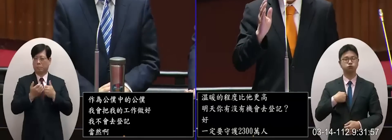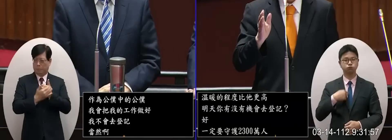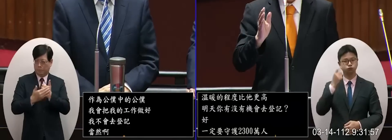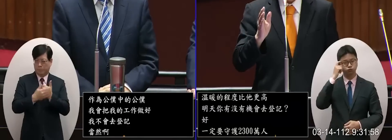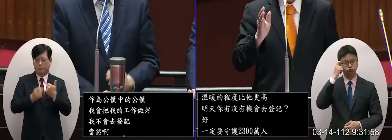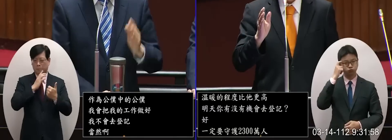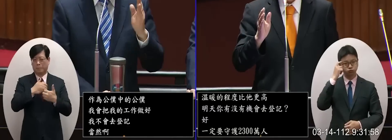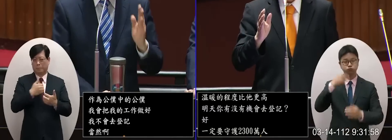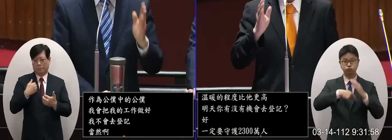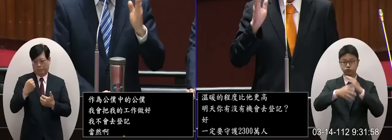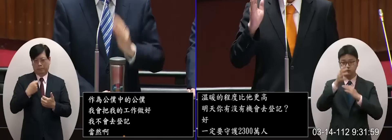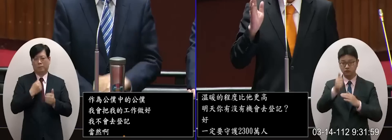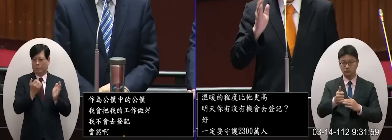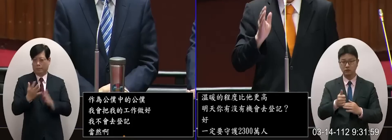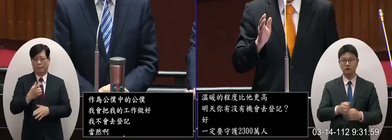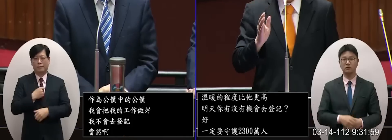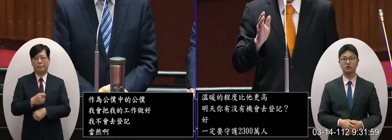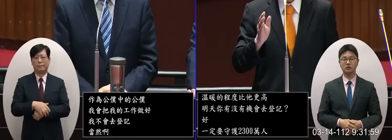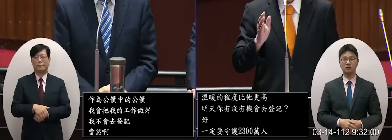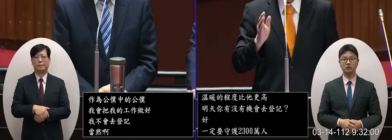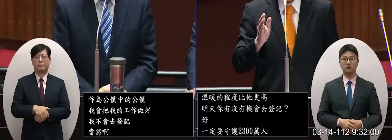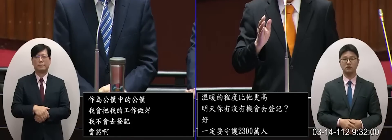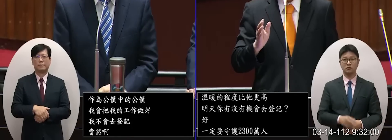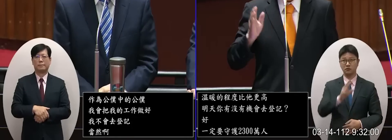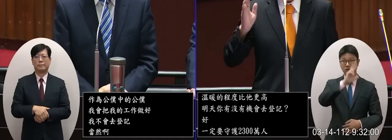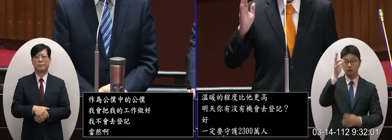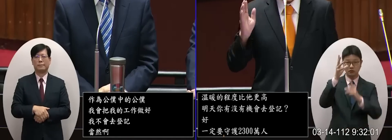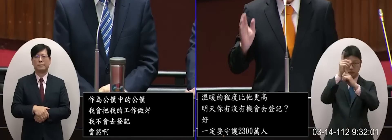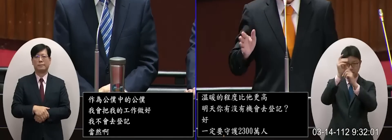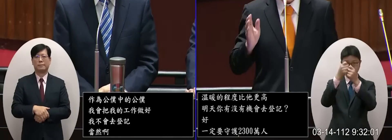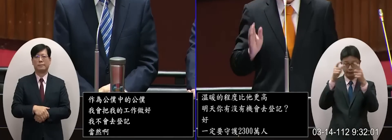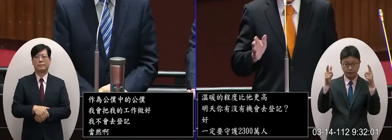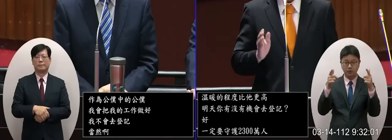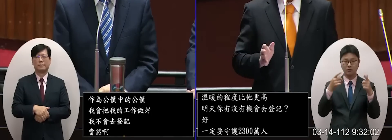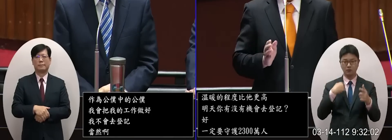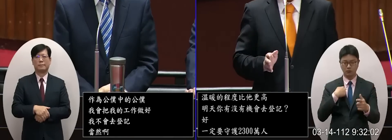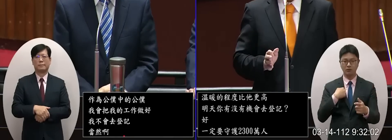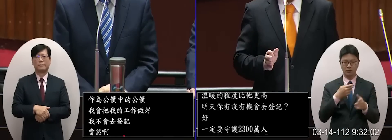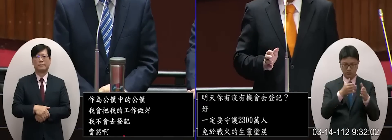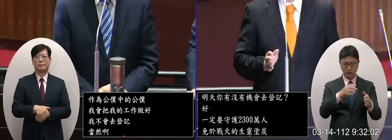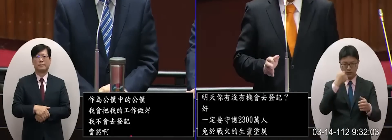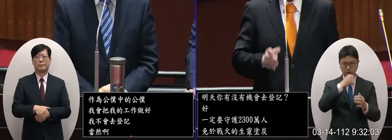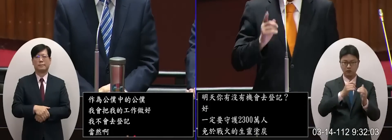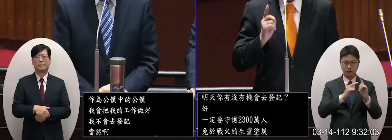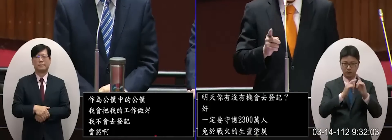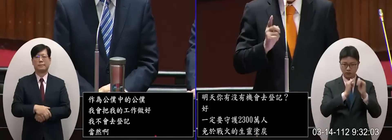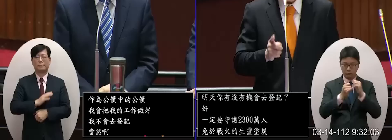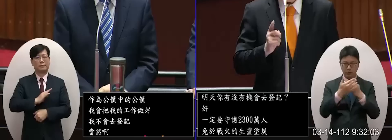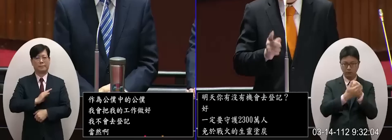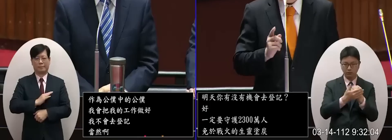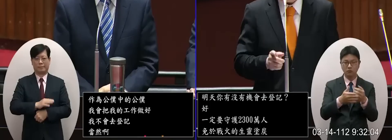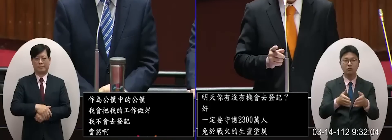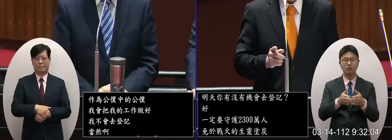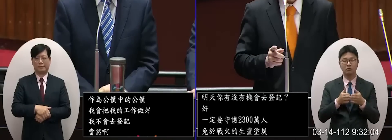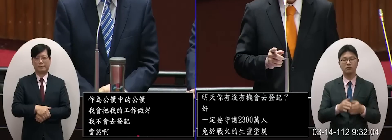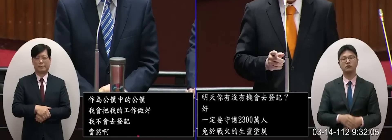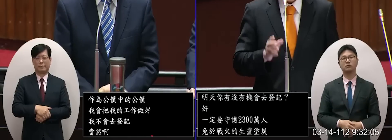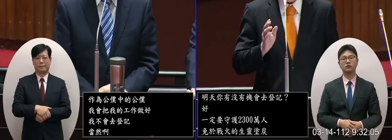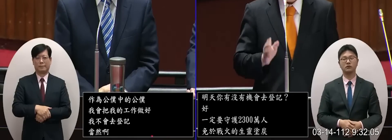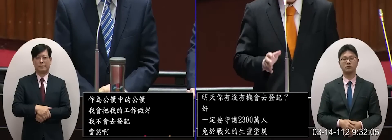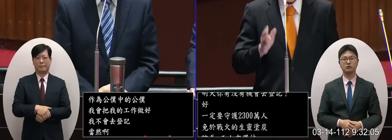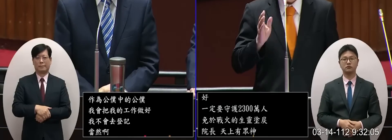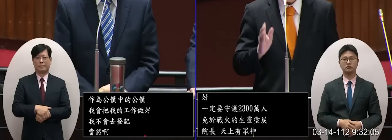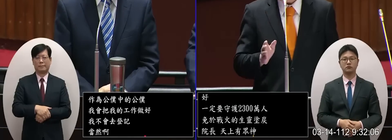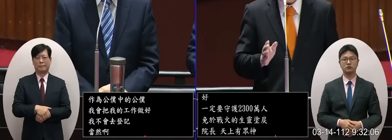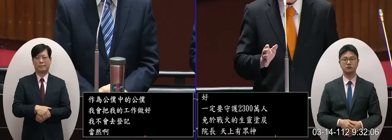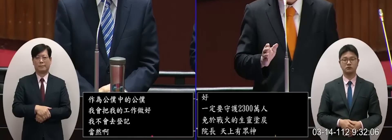力。 院长， 我们要准备。 天上有众神，我们一定要保护好台湾。 当然， 千千万万